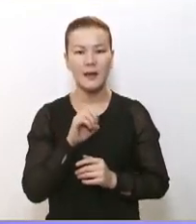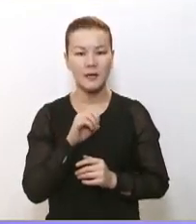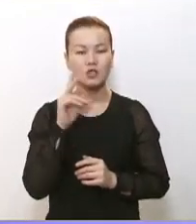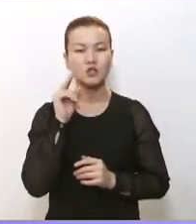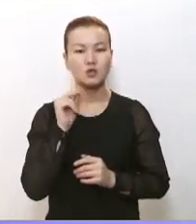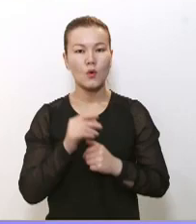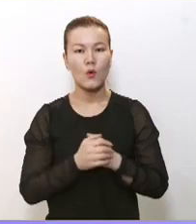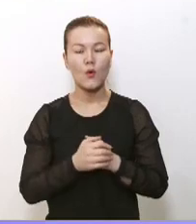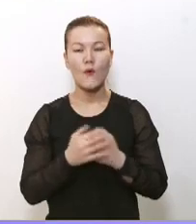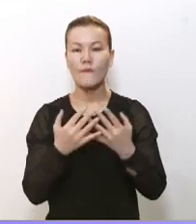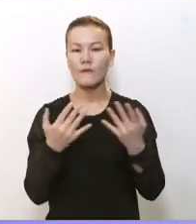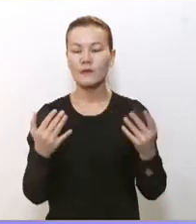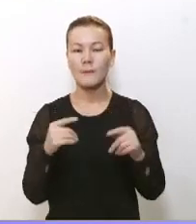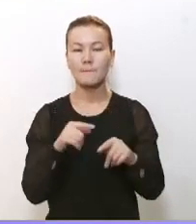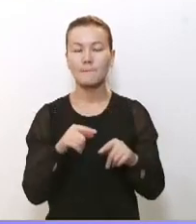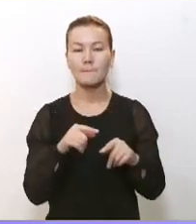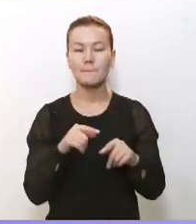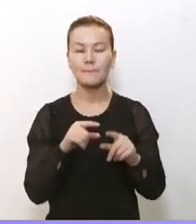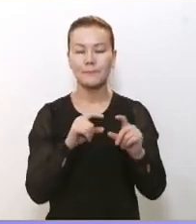число вида